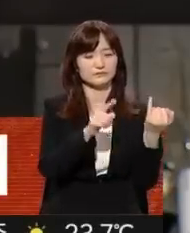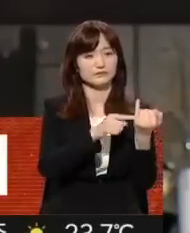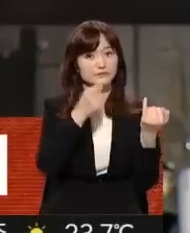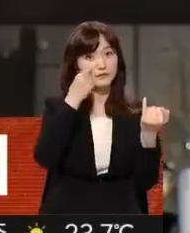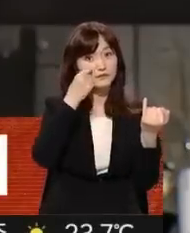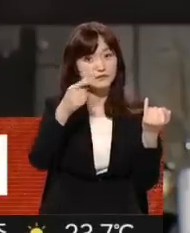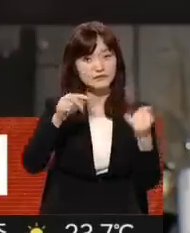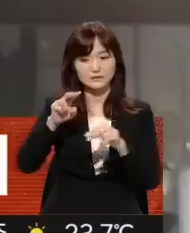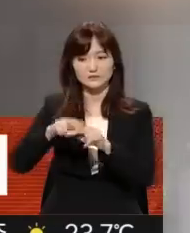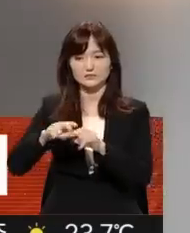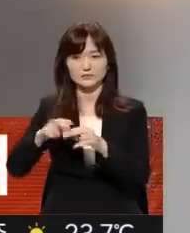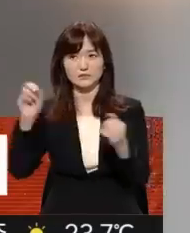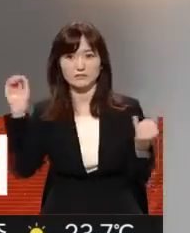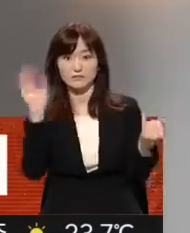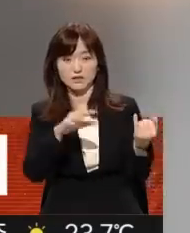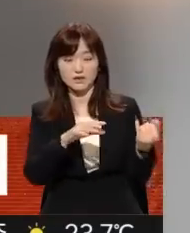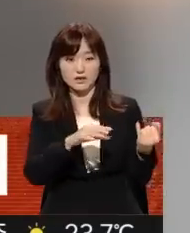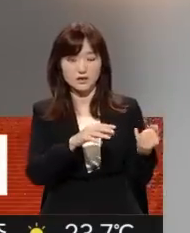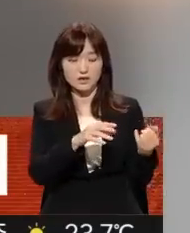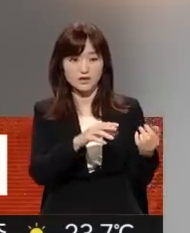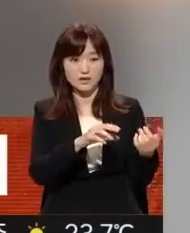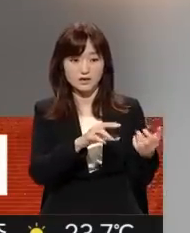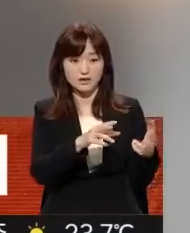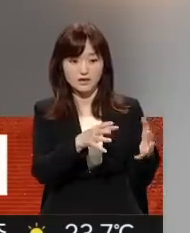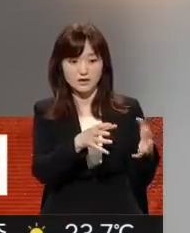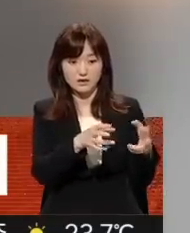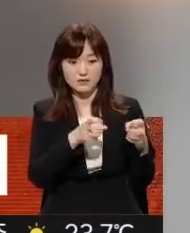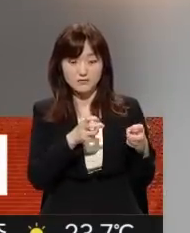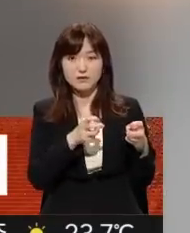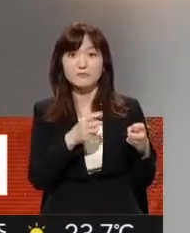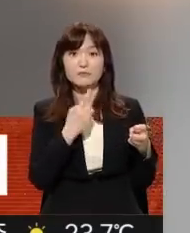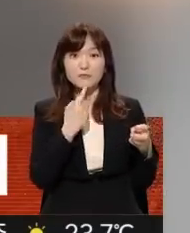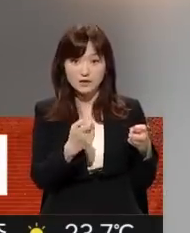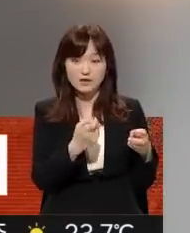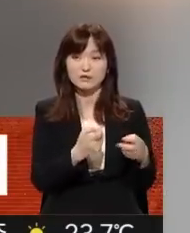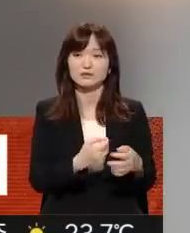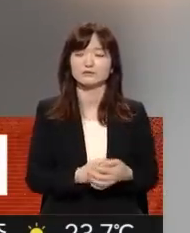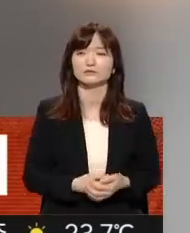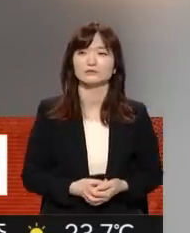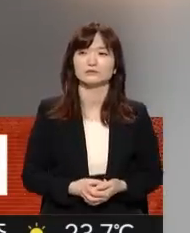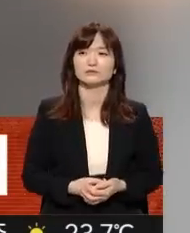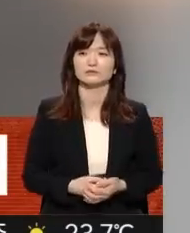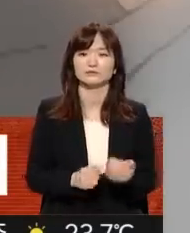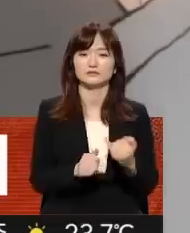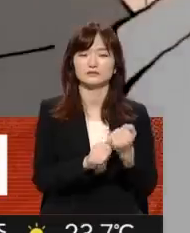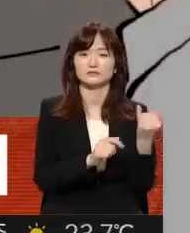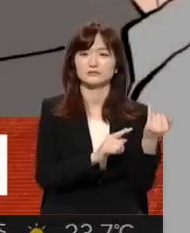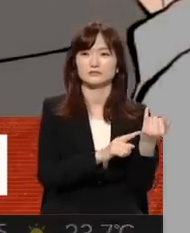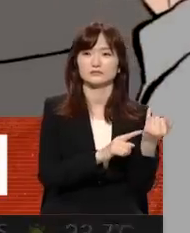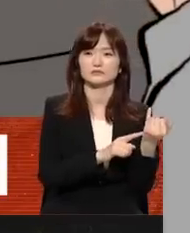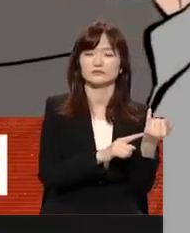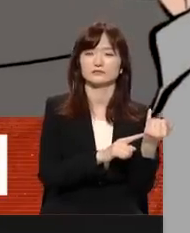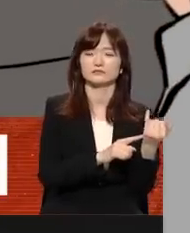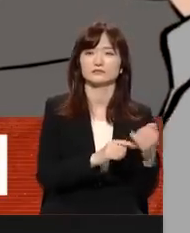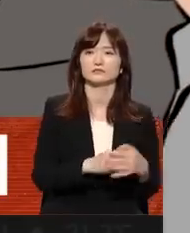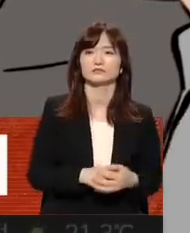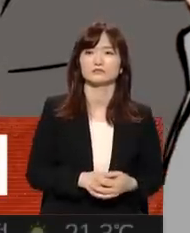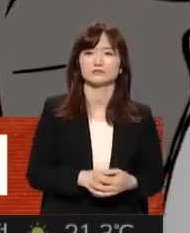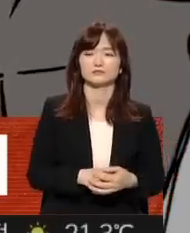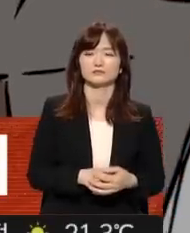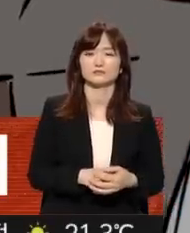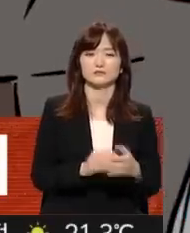던졌어요. 술주정으로 유산할 뻔도 했고 술주정을 부리게 되면은 이제 그 아내 같은 경우에는 애기를 얻고 친구 집으로